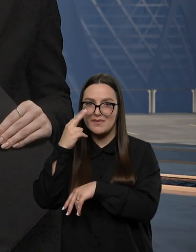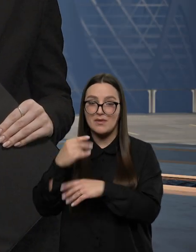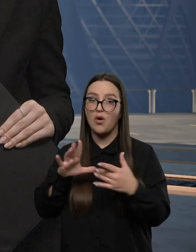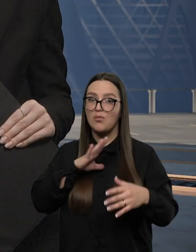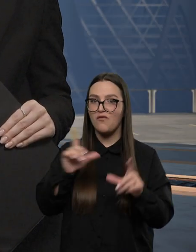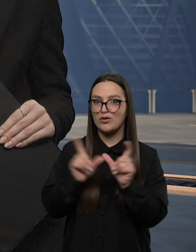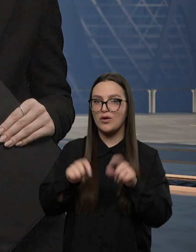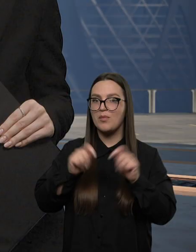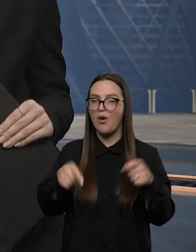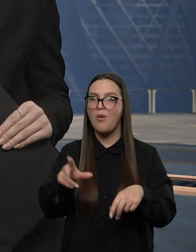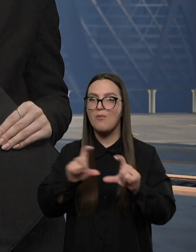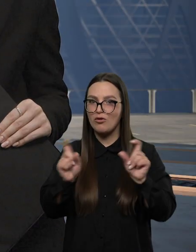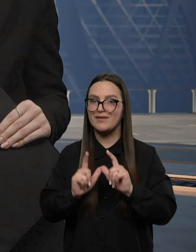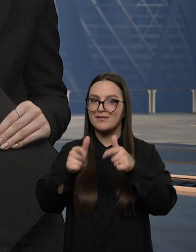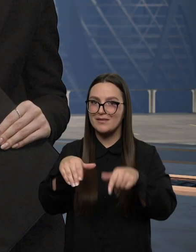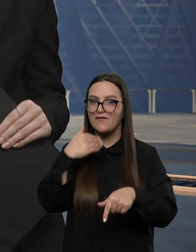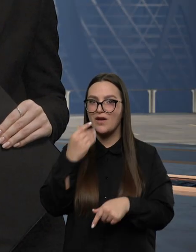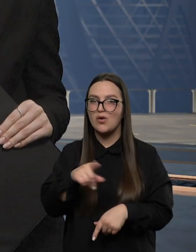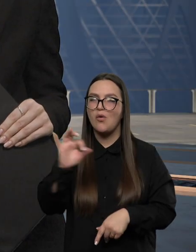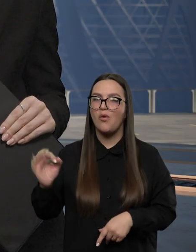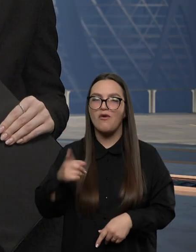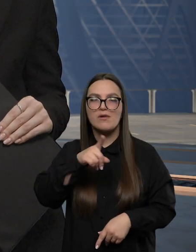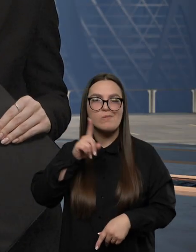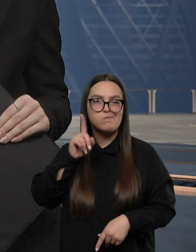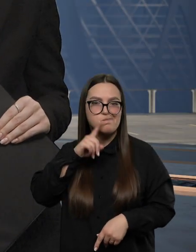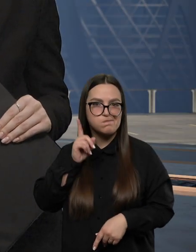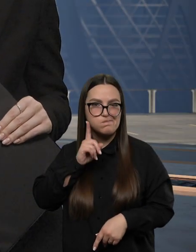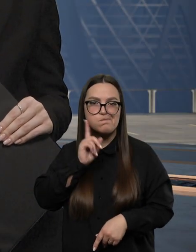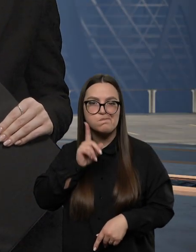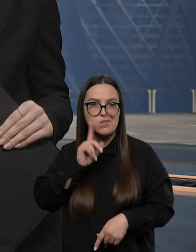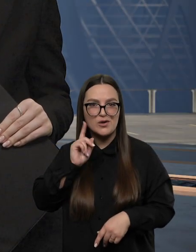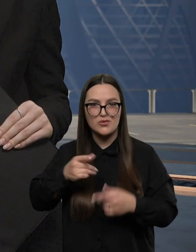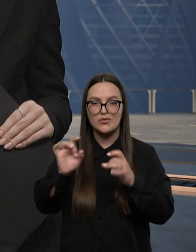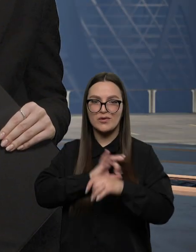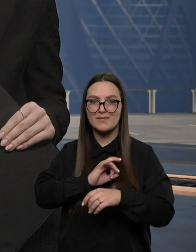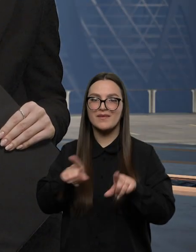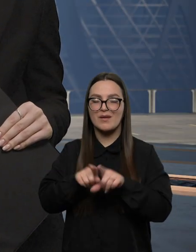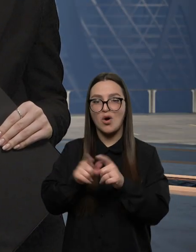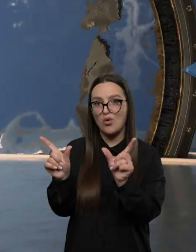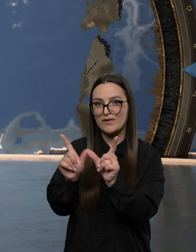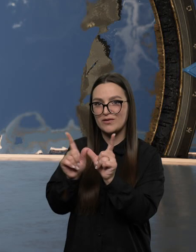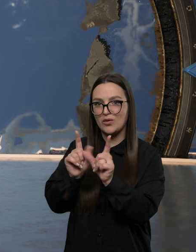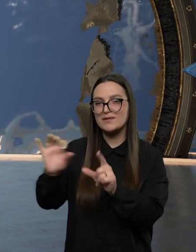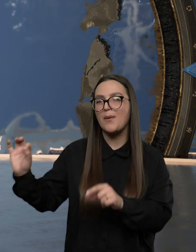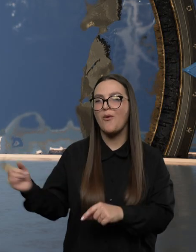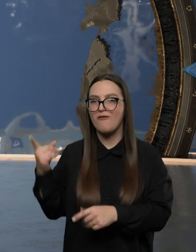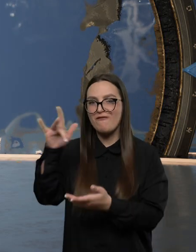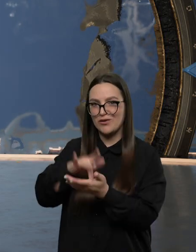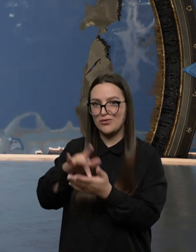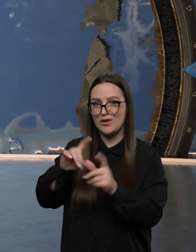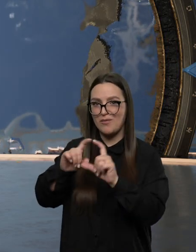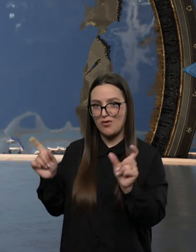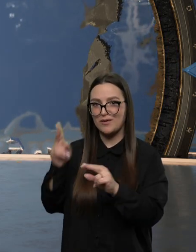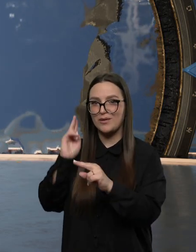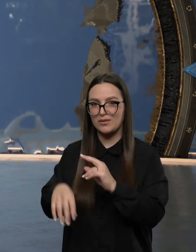Utenos pradžios mokykloje, vėliau Utenos pirmojoje berniukų gimnazijoje ir Utenos pirmojoje vidurinėje mokykloje. Jau prieš 70